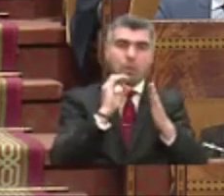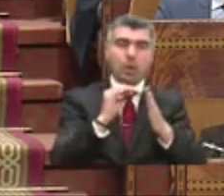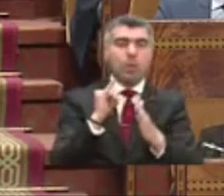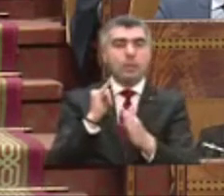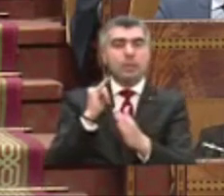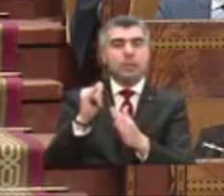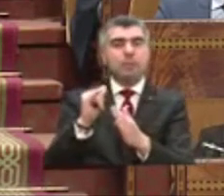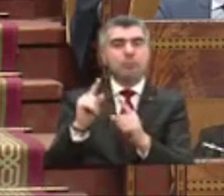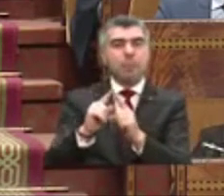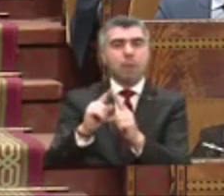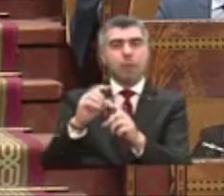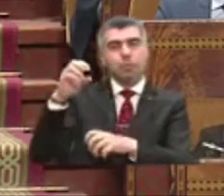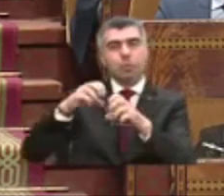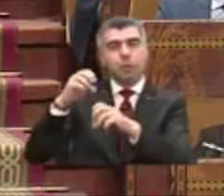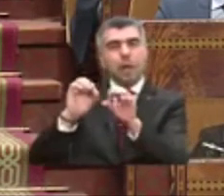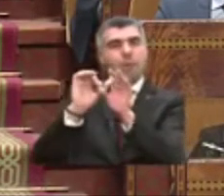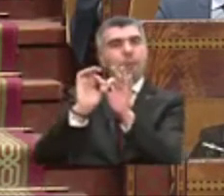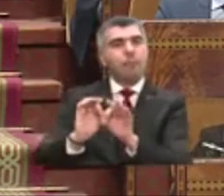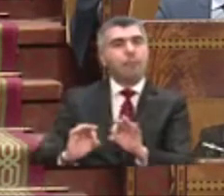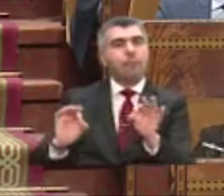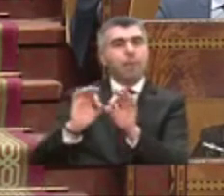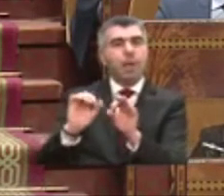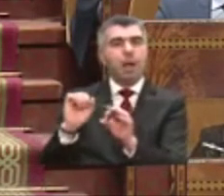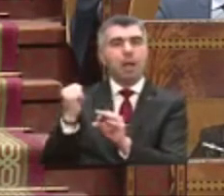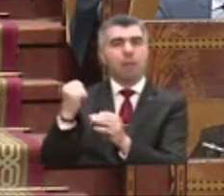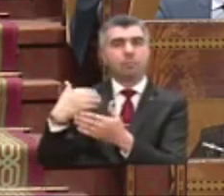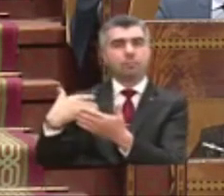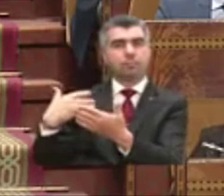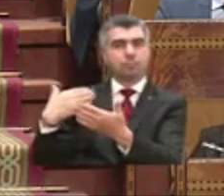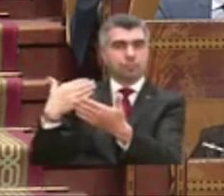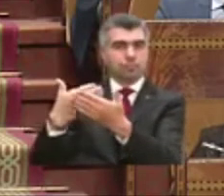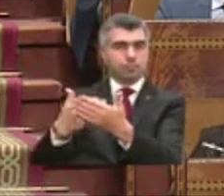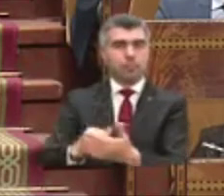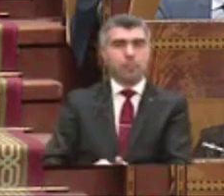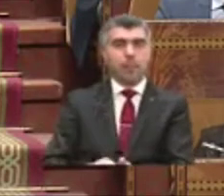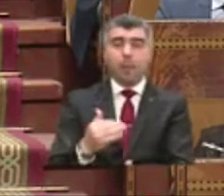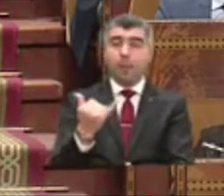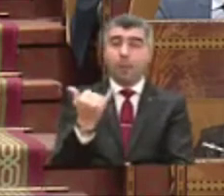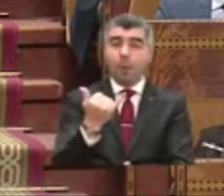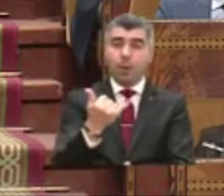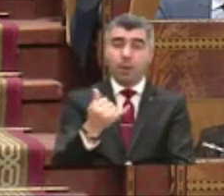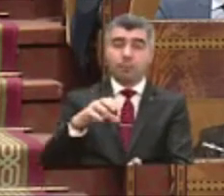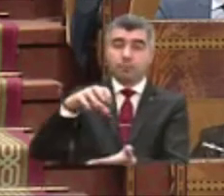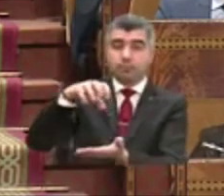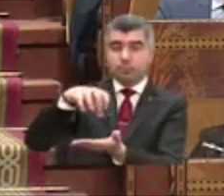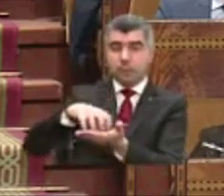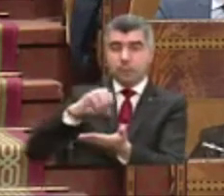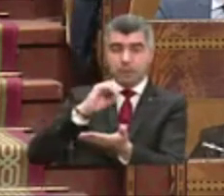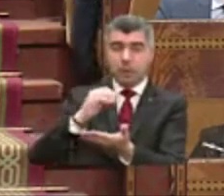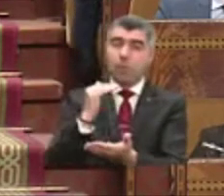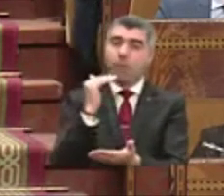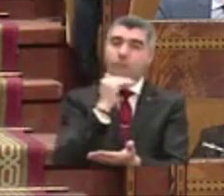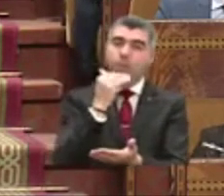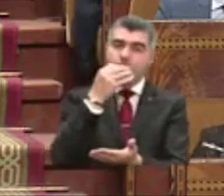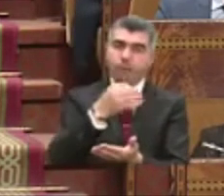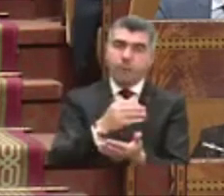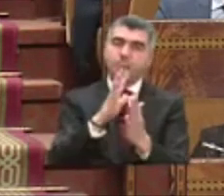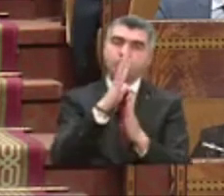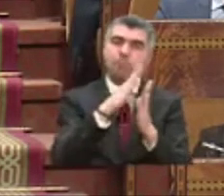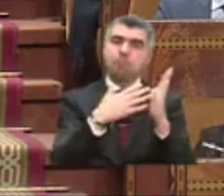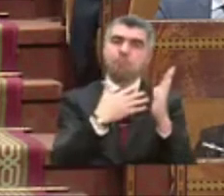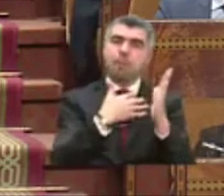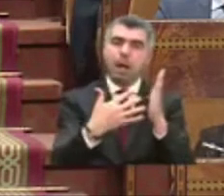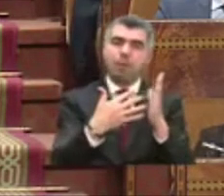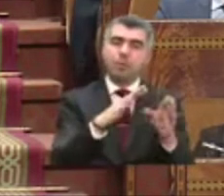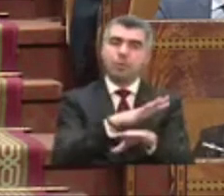سنوات الجفاف. في هذا الصدد ولتحسين العرض المائي بالمنطقة يجب التعجيل بتنزيل برنامج الجهوي